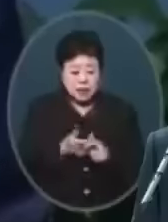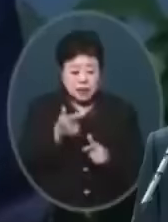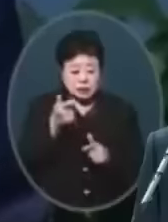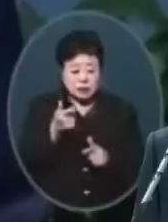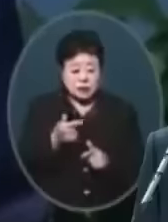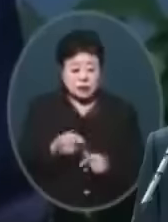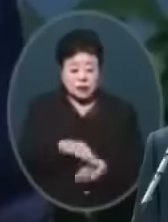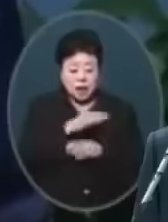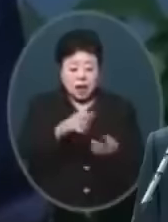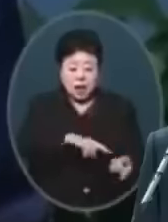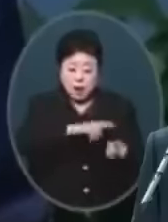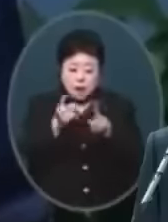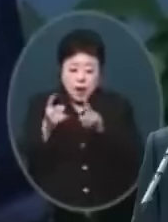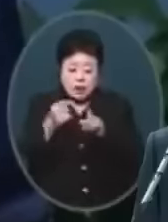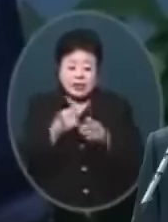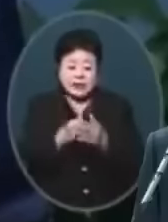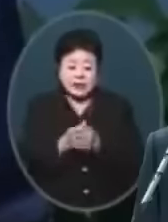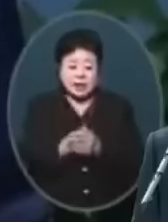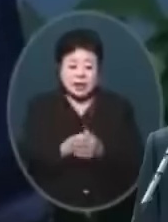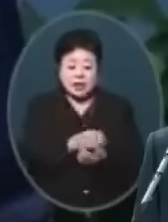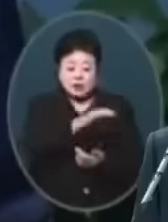다 부활했으니 우리는